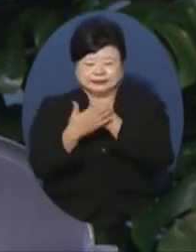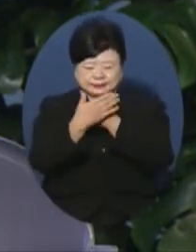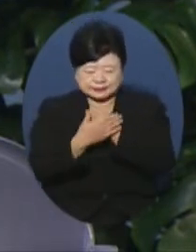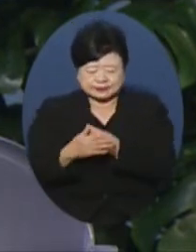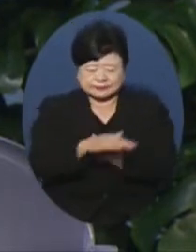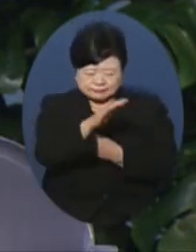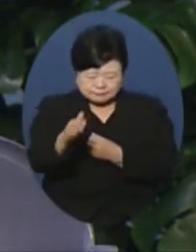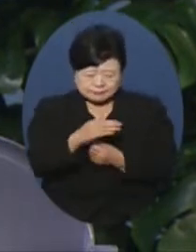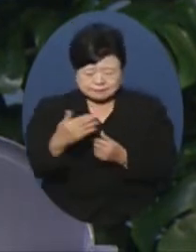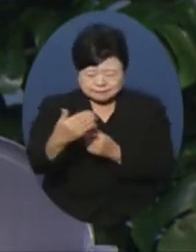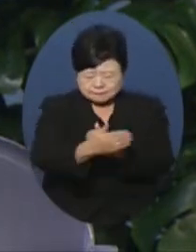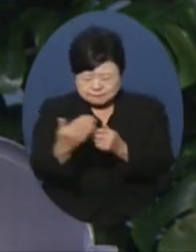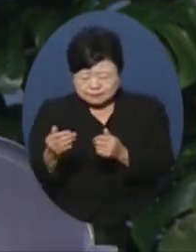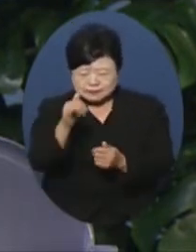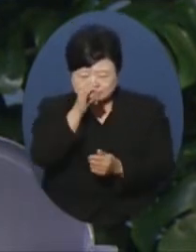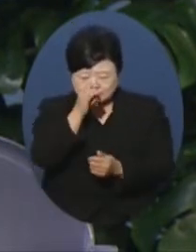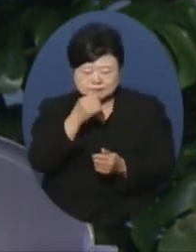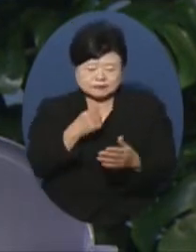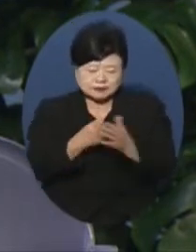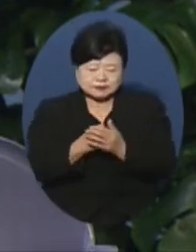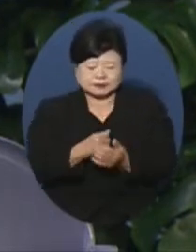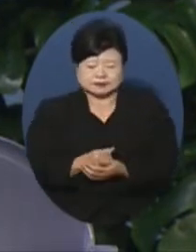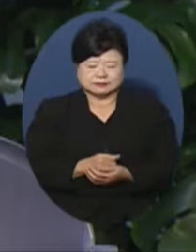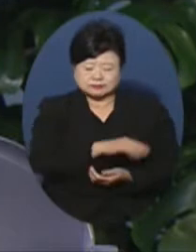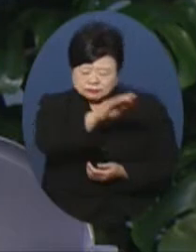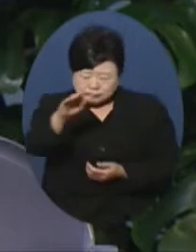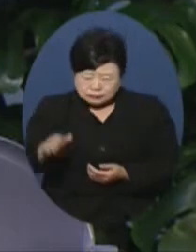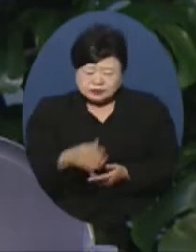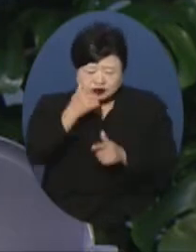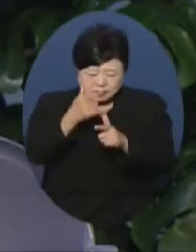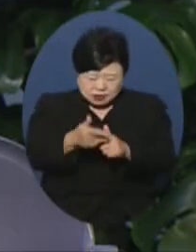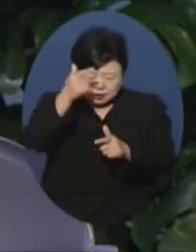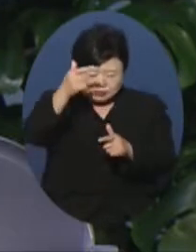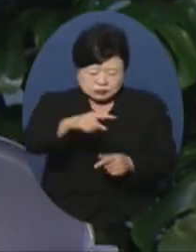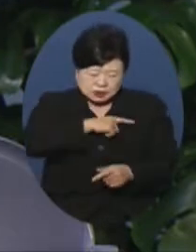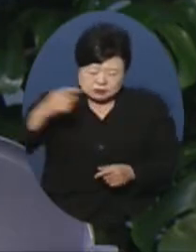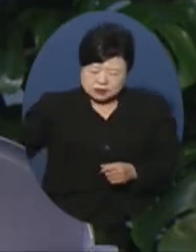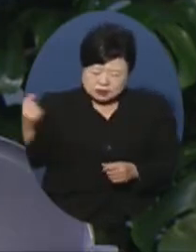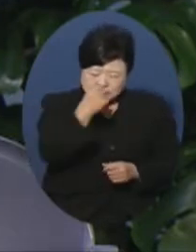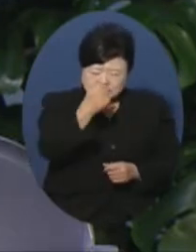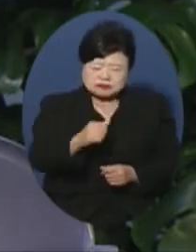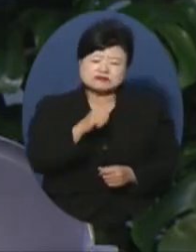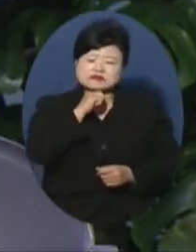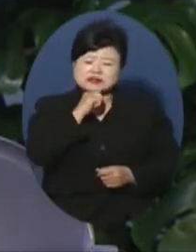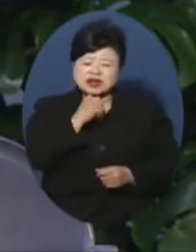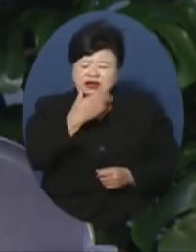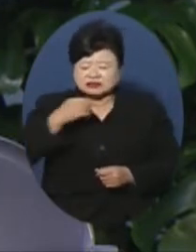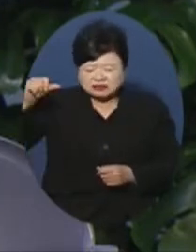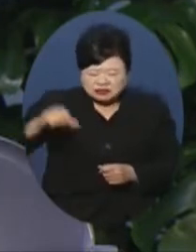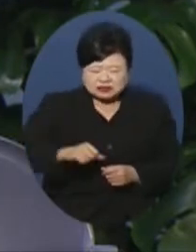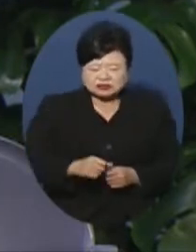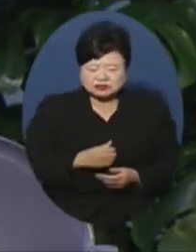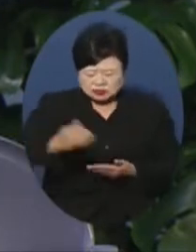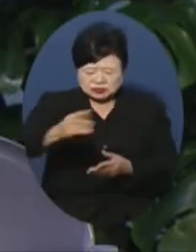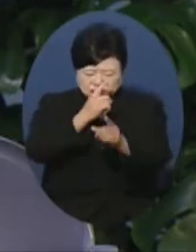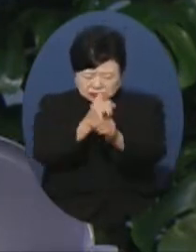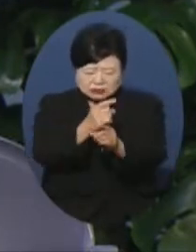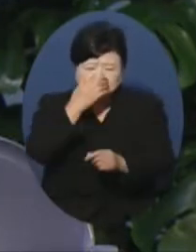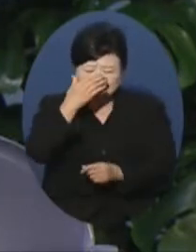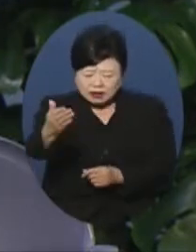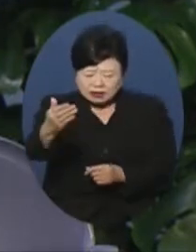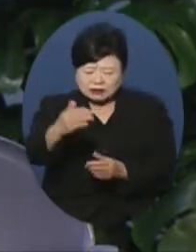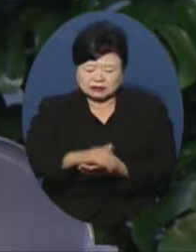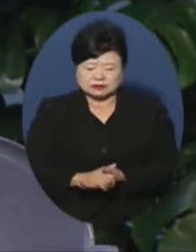은혜가 우리를 둘러싸고 있기 때문에 우리는 예수님의 이름으로 가난과 저주를 다 이길 수